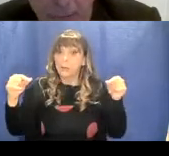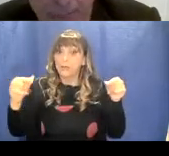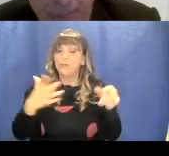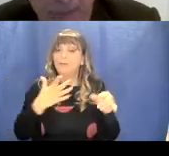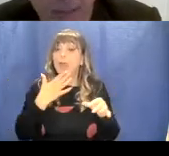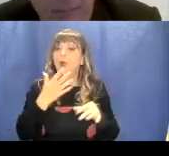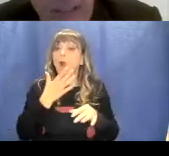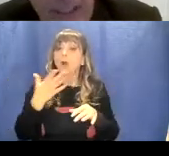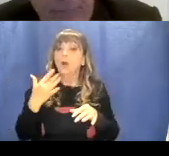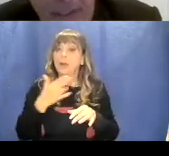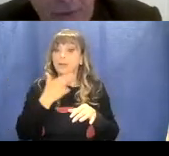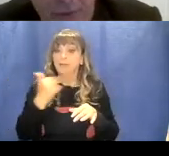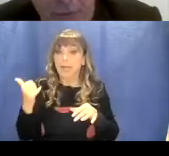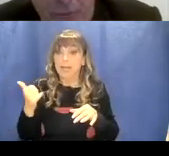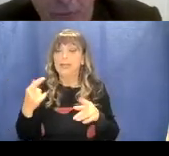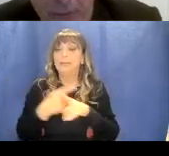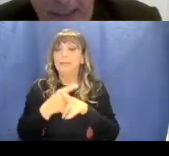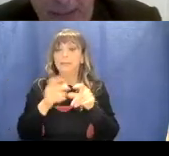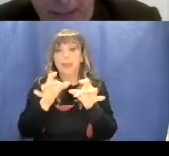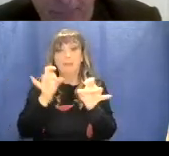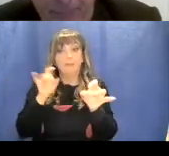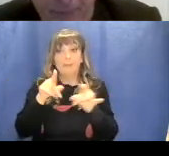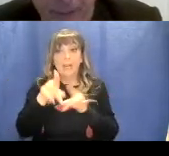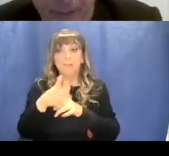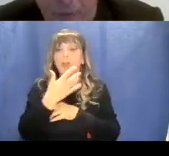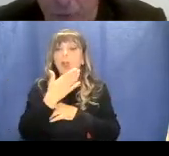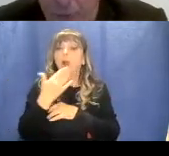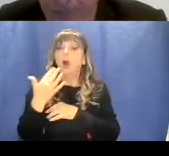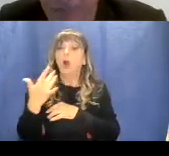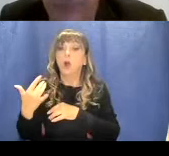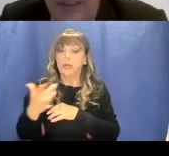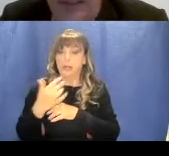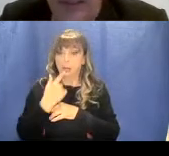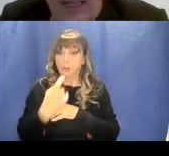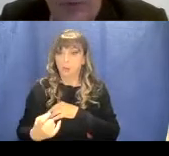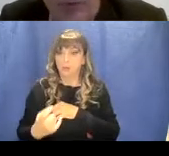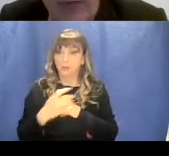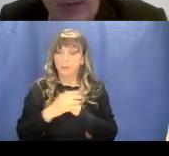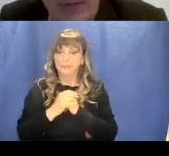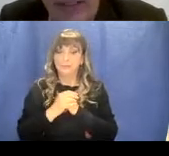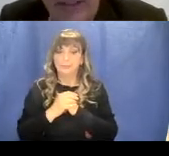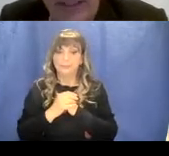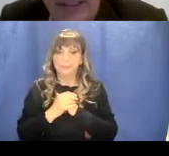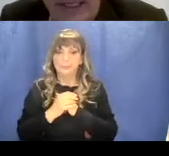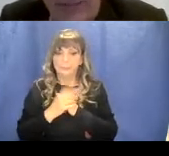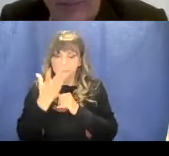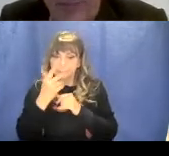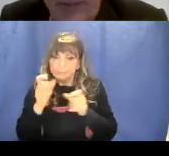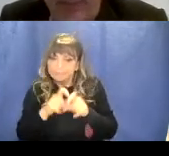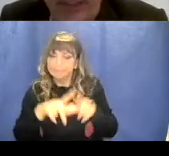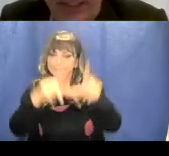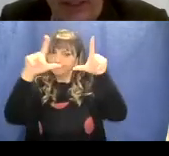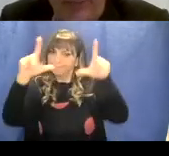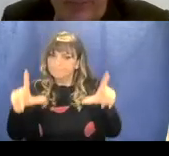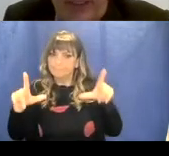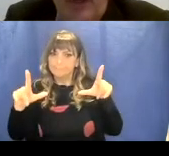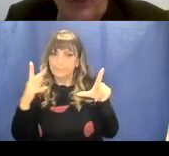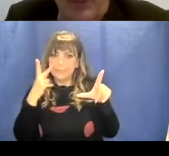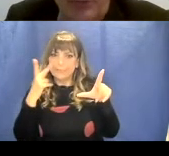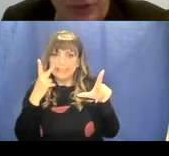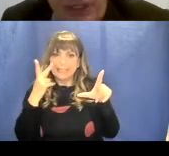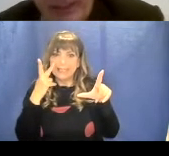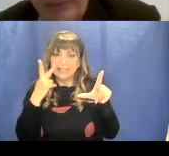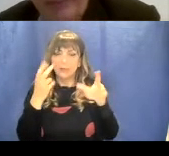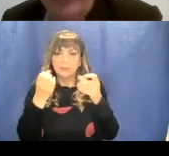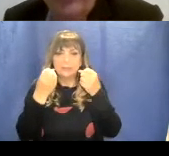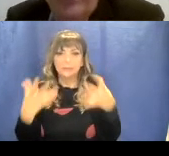giallo mentre le frecce sono colorate di rosso ecco proviamo a ingrandirla e vedere che cosa